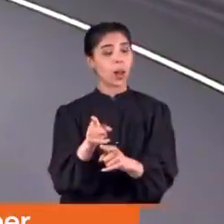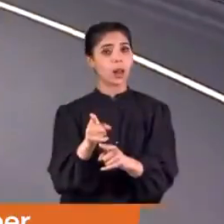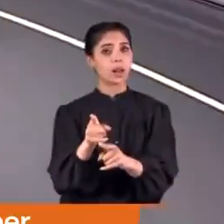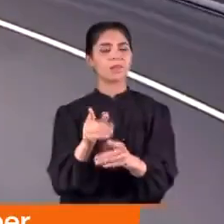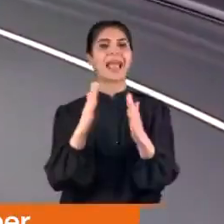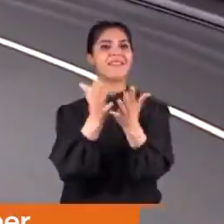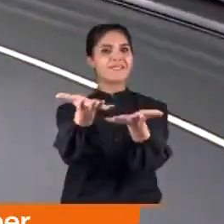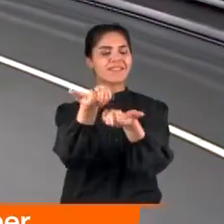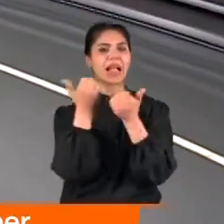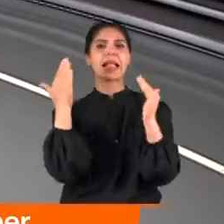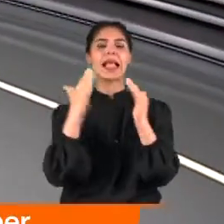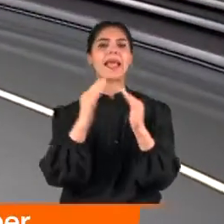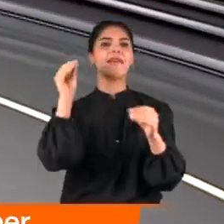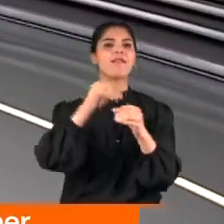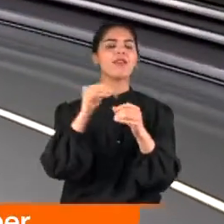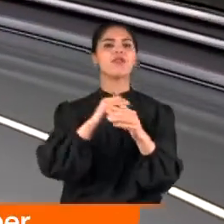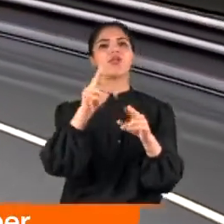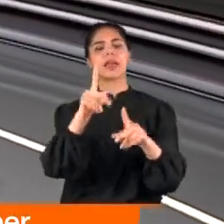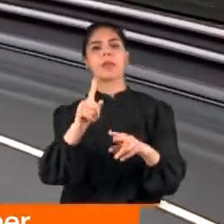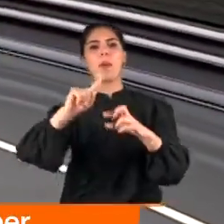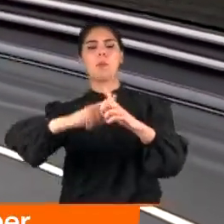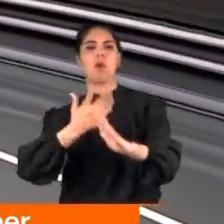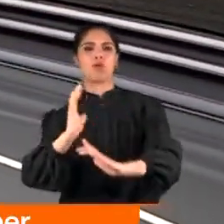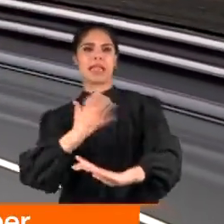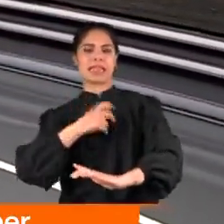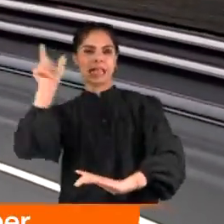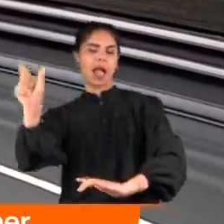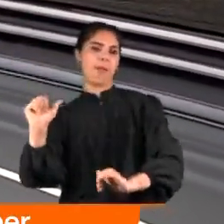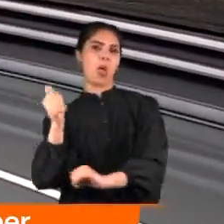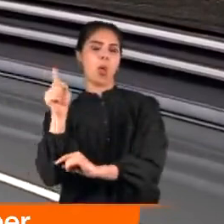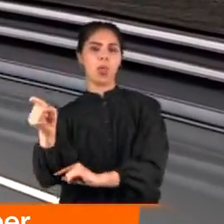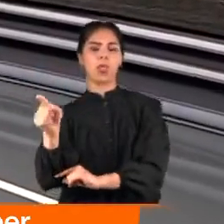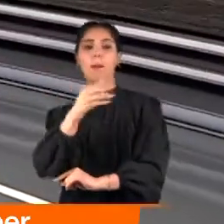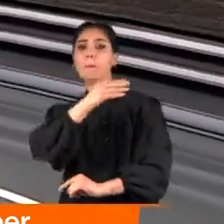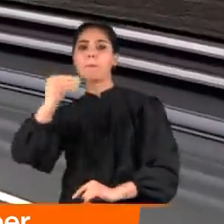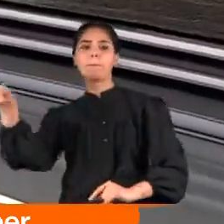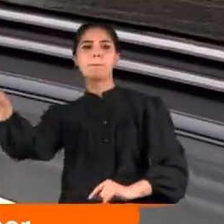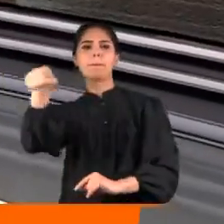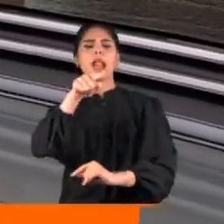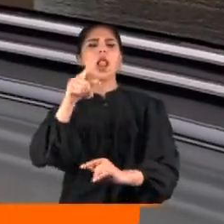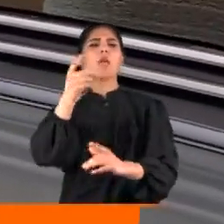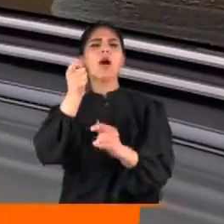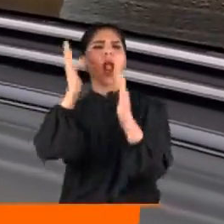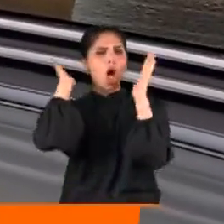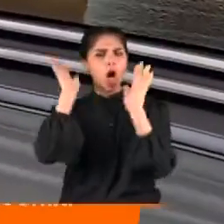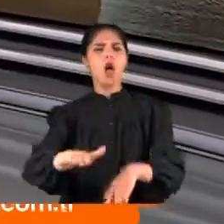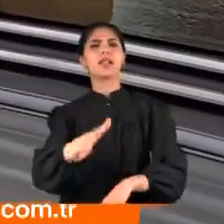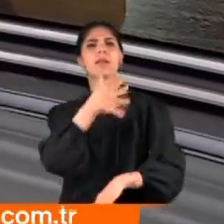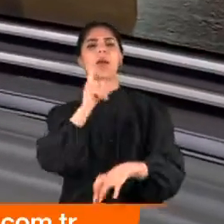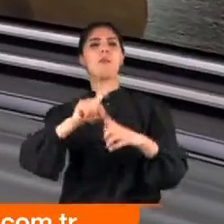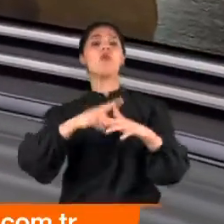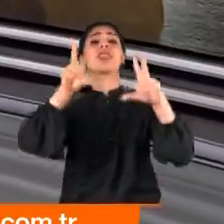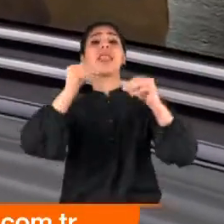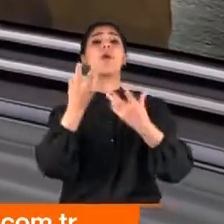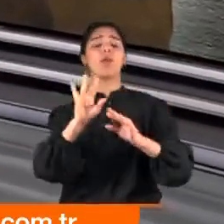bu ev alırken daire 2 kadar proje sahibi de önemli bir onlar değerinde olsada proje tamamlanmış